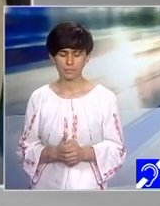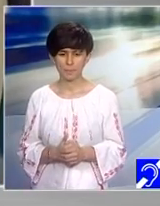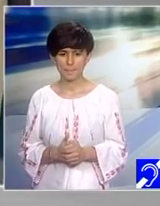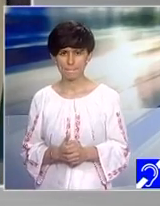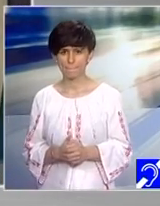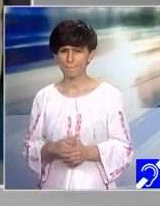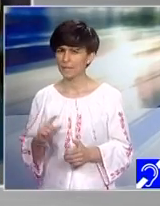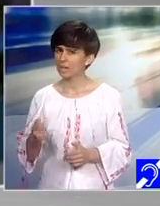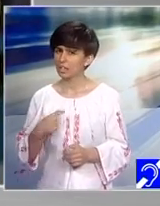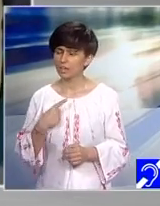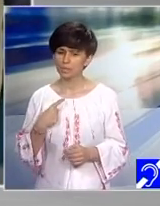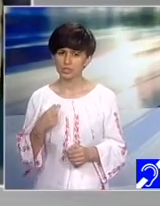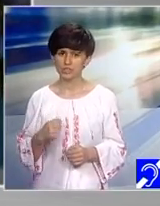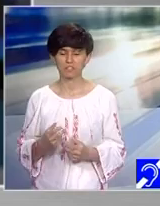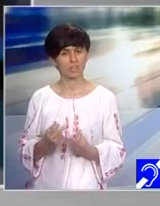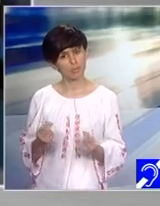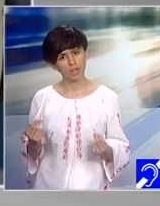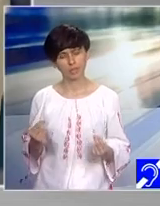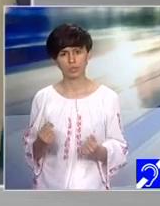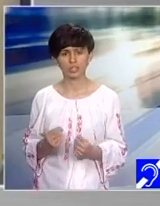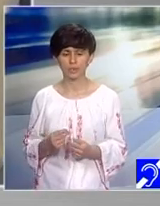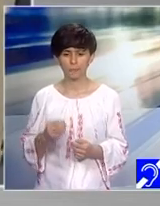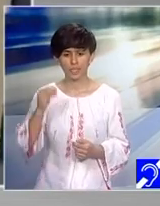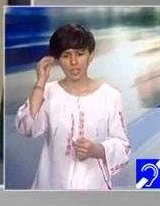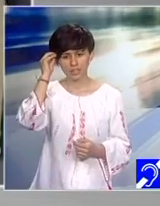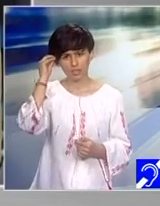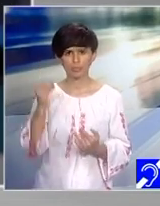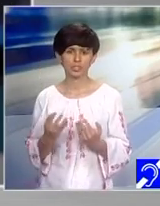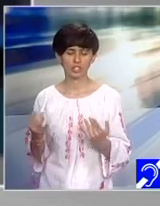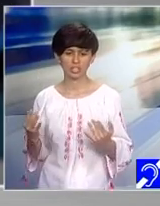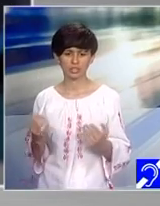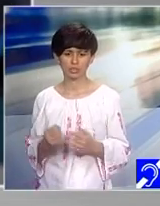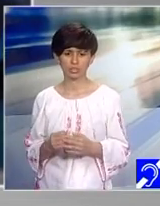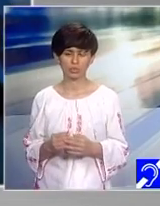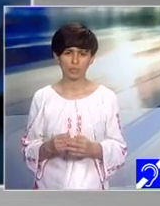Poate să fie unul sau mai multe, de obicei în număr impar.